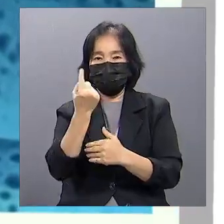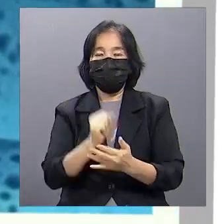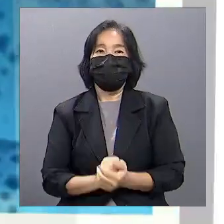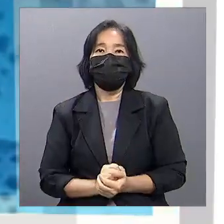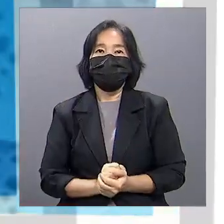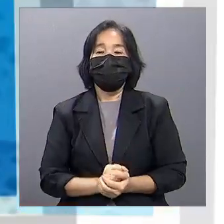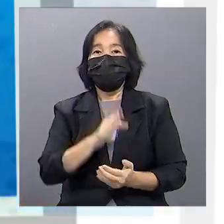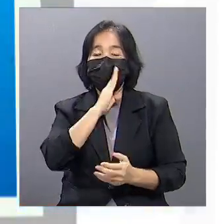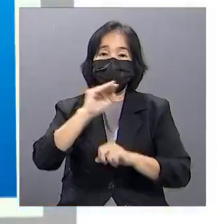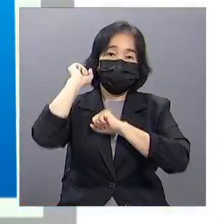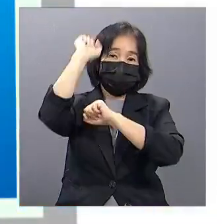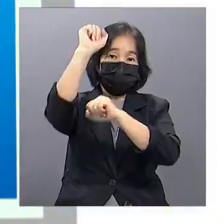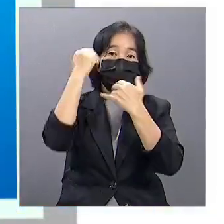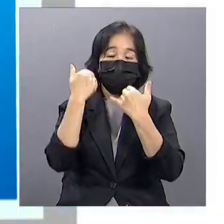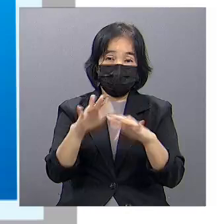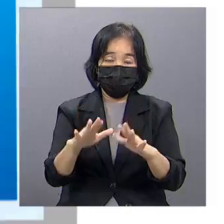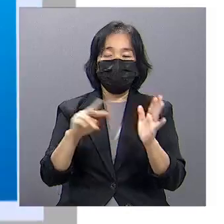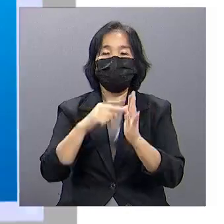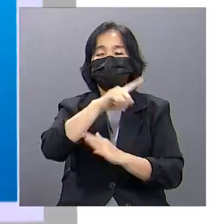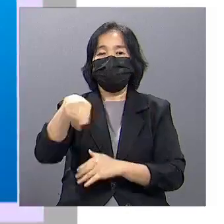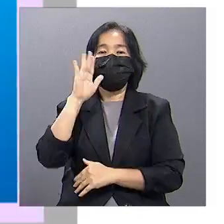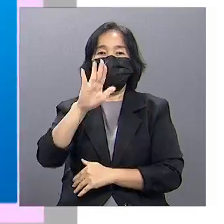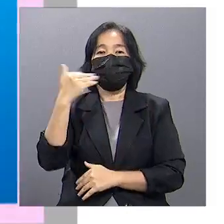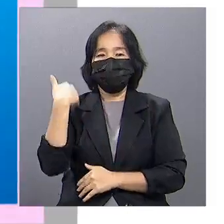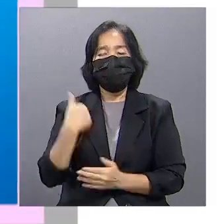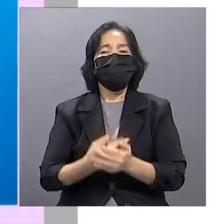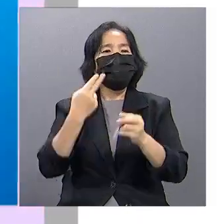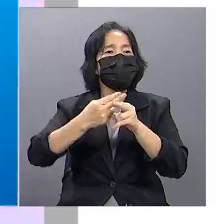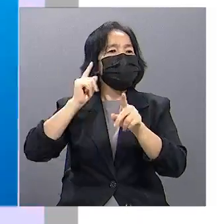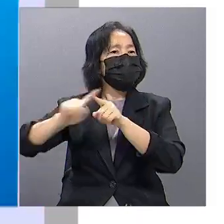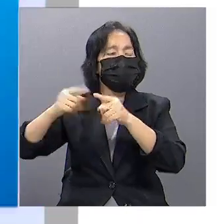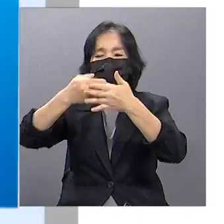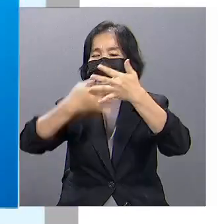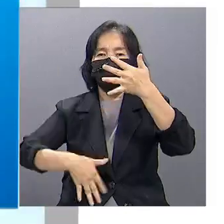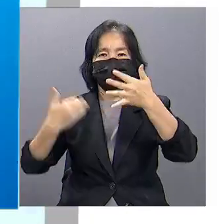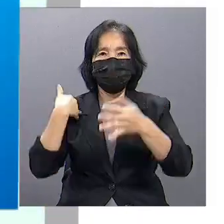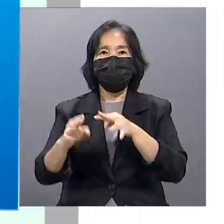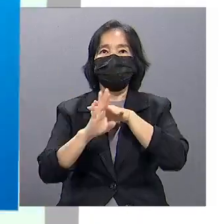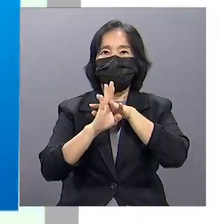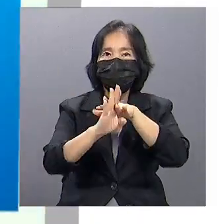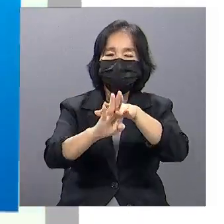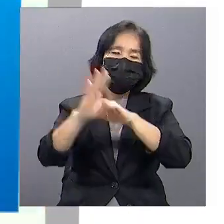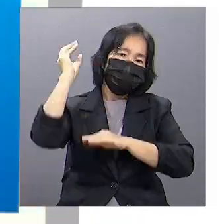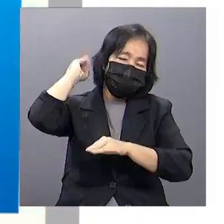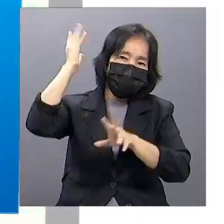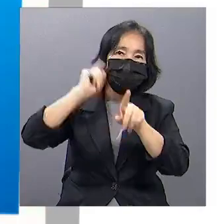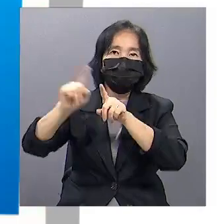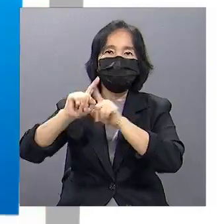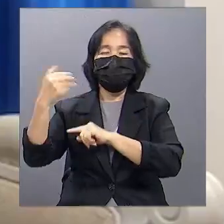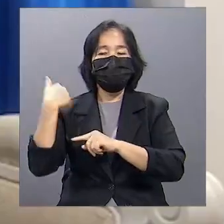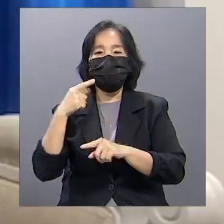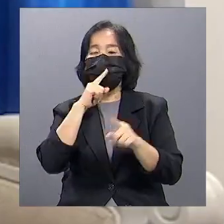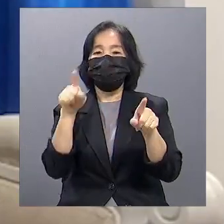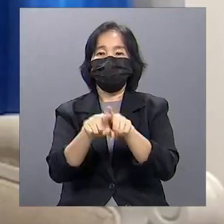บ.62แล้วก็มีอีกหลายๆชนิดอย่างเช่นฉลามวาฬเนี่ยก็ฉลามวาฬนี่ก็เป็นปลากระดุมอ่อนชนิดหนึ่งนะคะแต่ว่าฉลามว